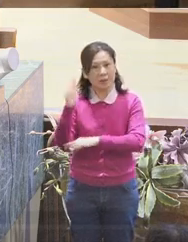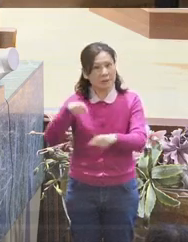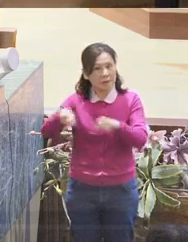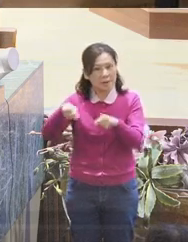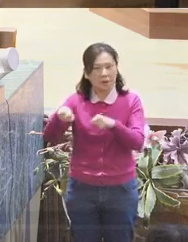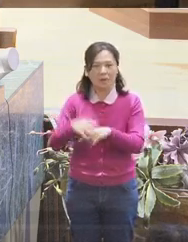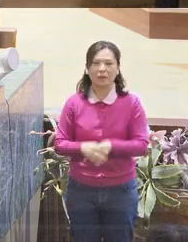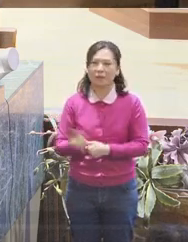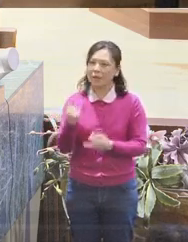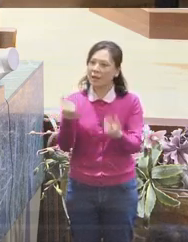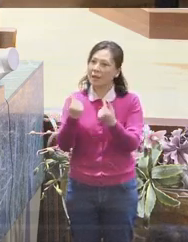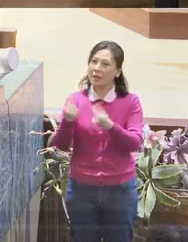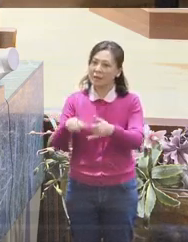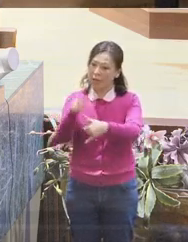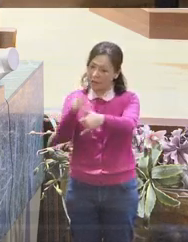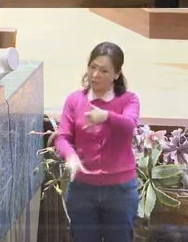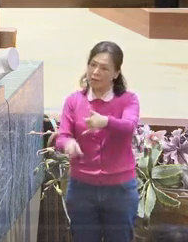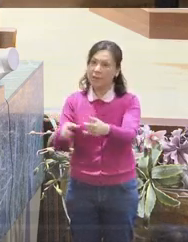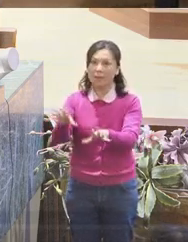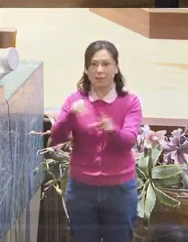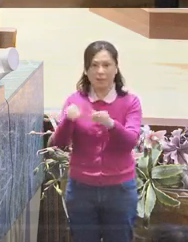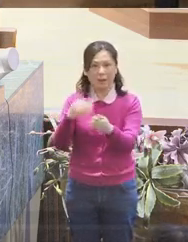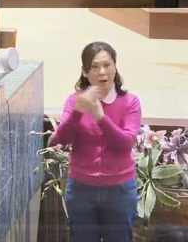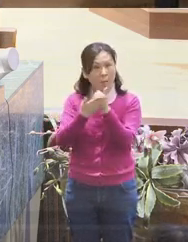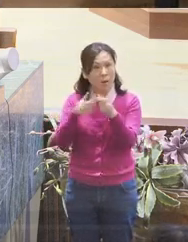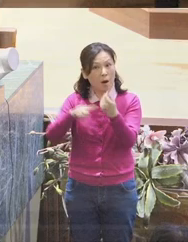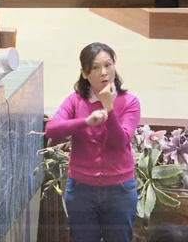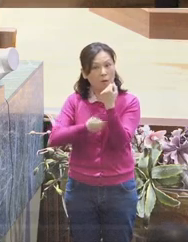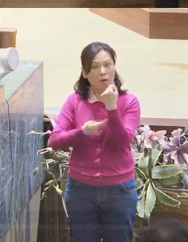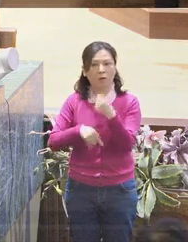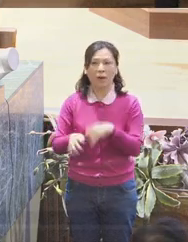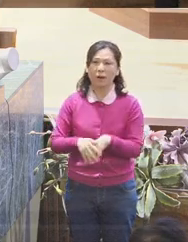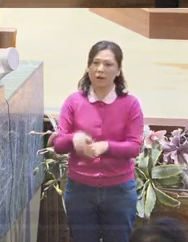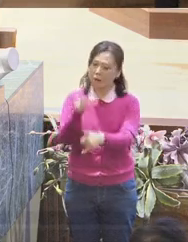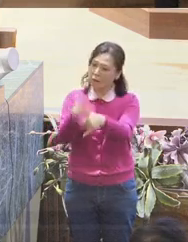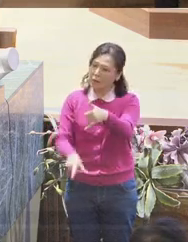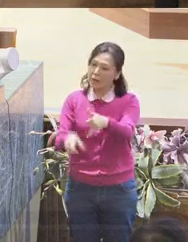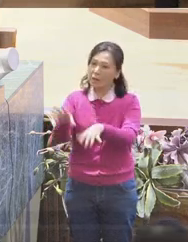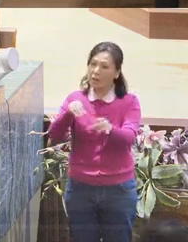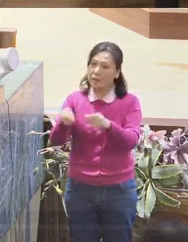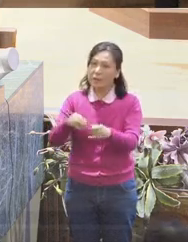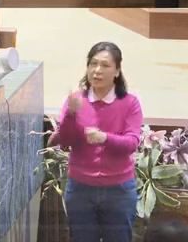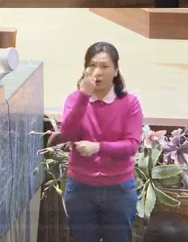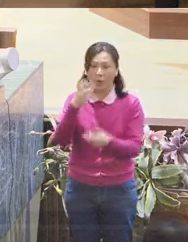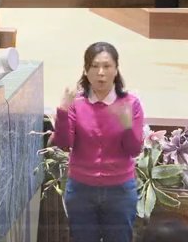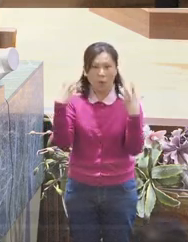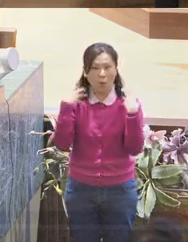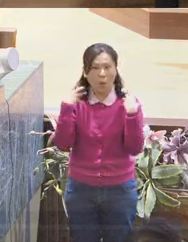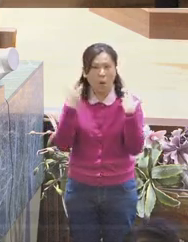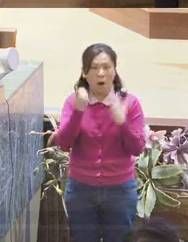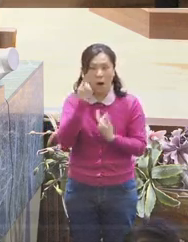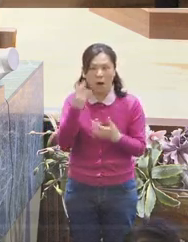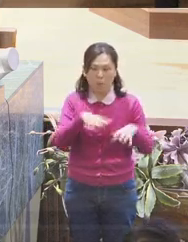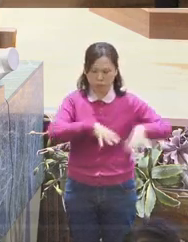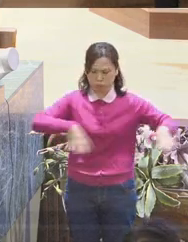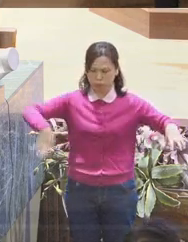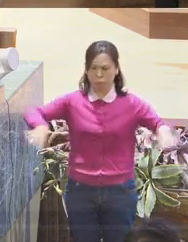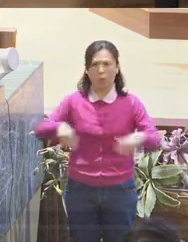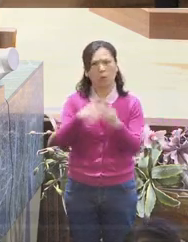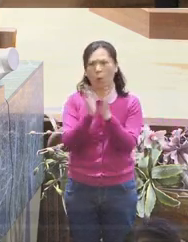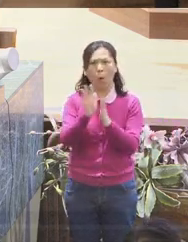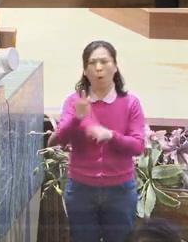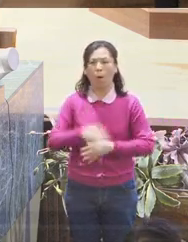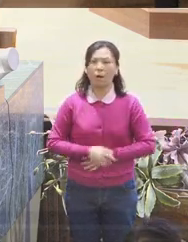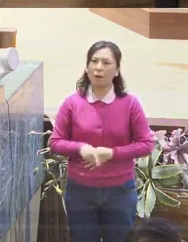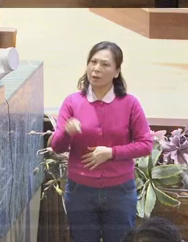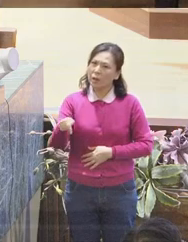像说个人资料保护法里面，因为个人资料的管理机关是分散在各个部会，所以第一